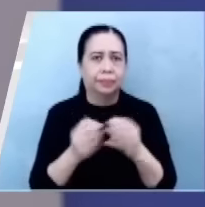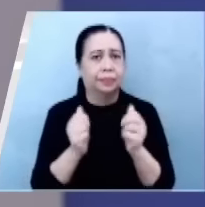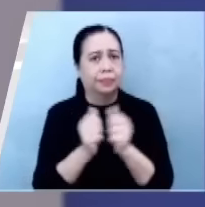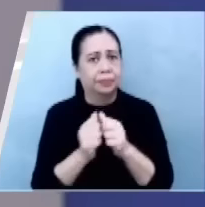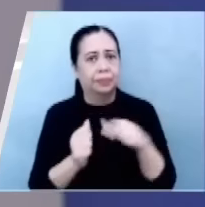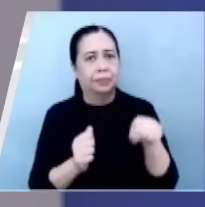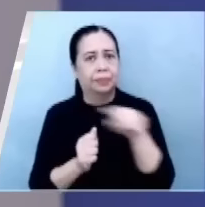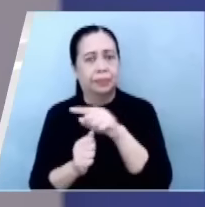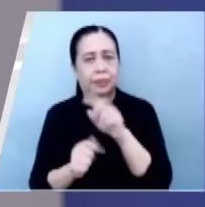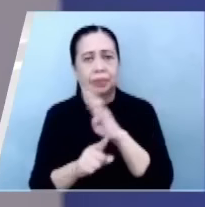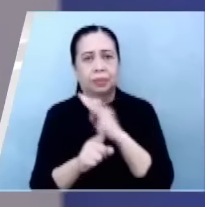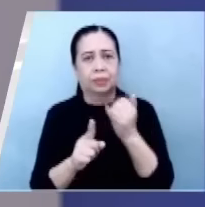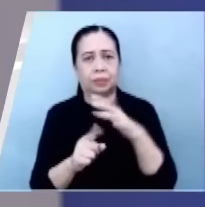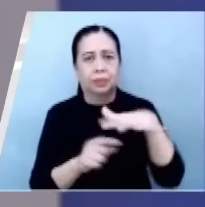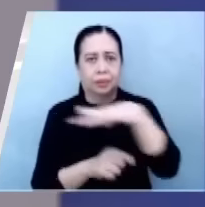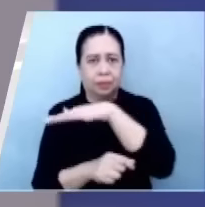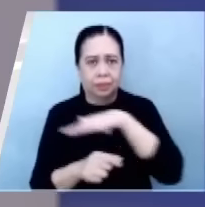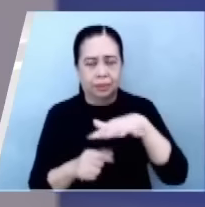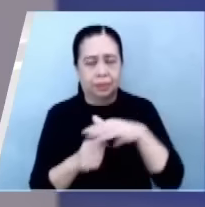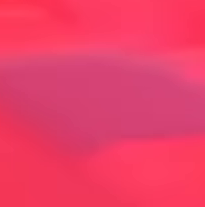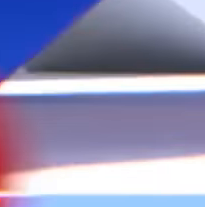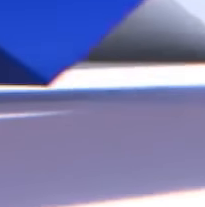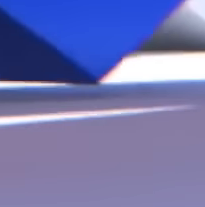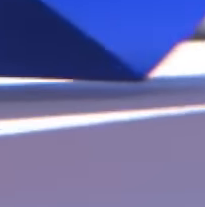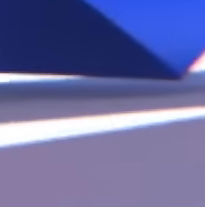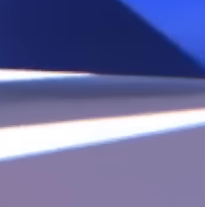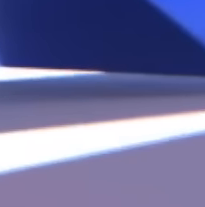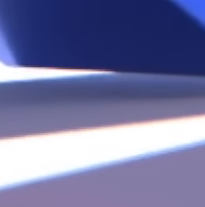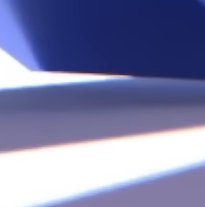mga nasasakupan. At nakatutok si June Veneracion.